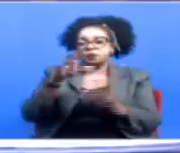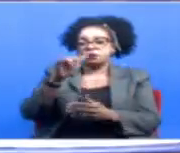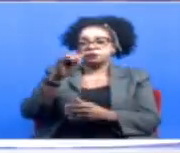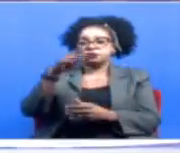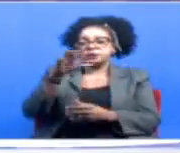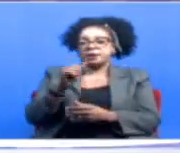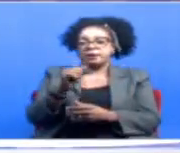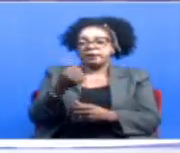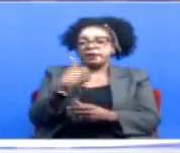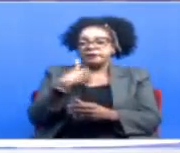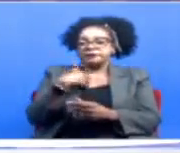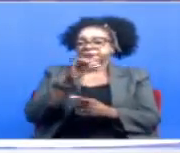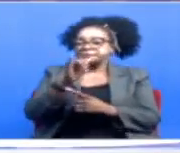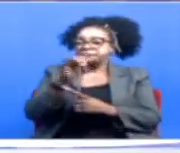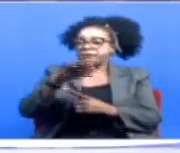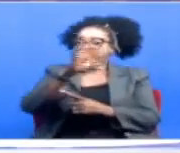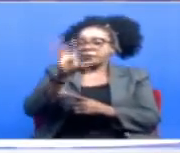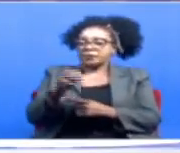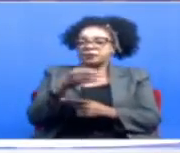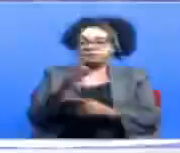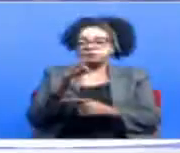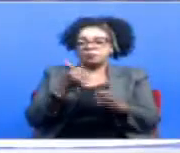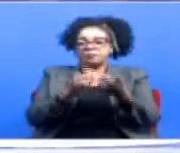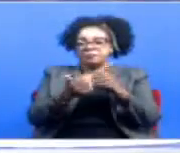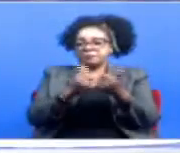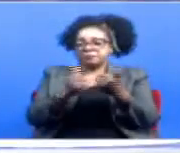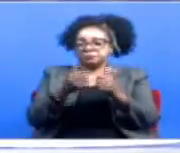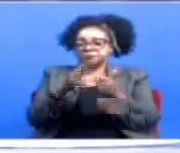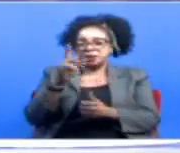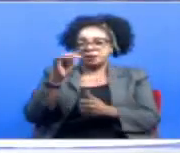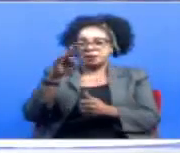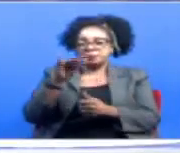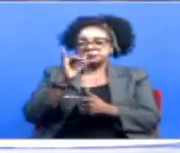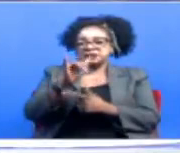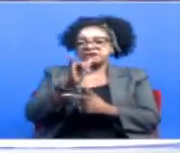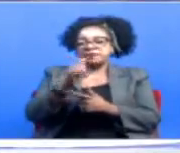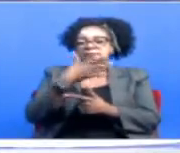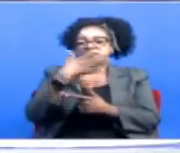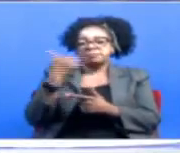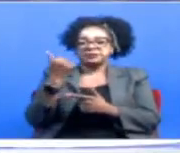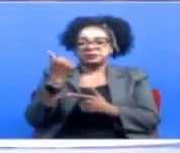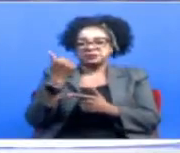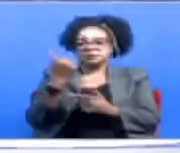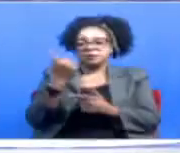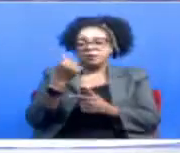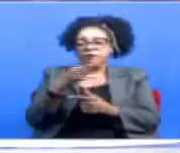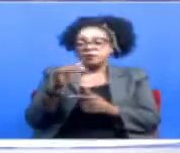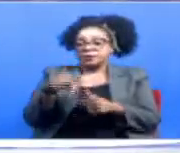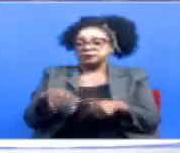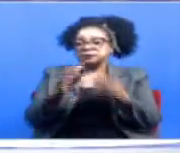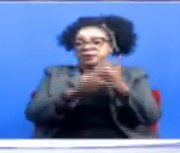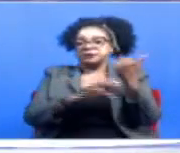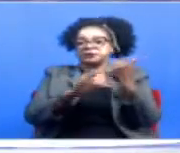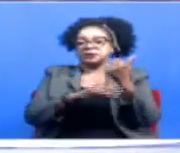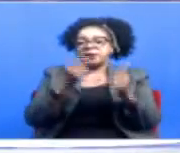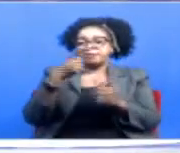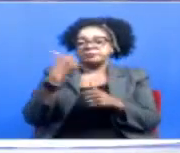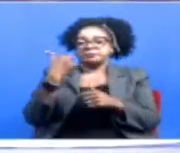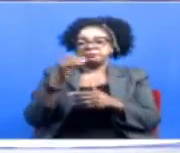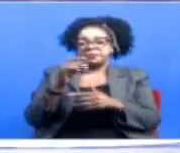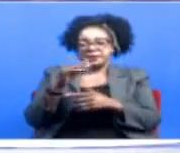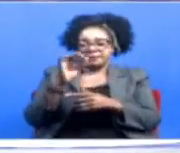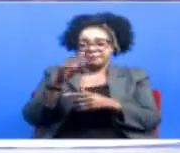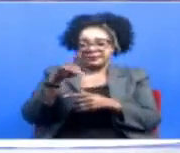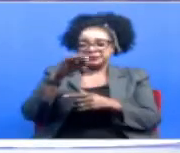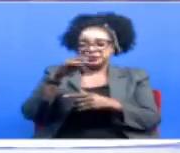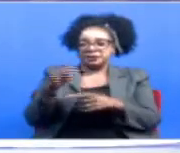bingwa Afrika wa mashindano mbio za magari Karan Patel ndiye mwanamichezo bora kabisa wa humu nchini mwezi uliopita. Patel maarufu